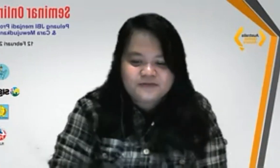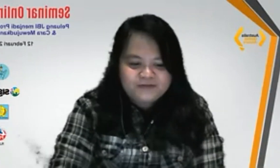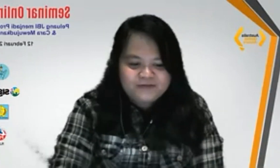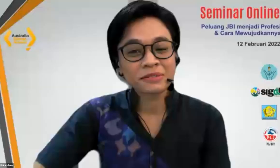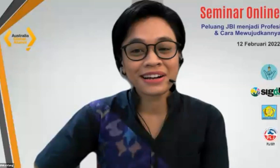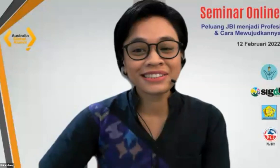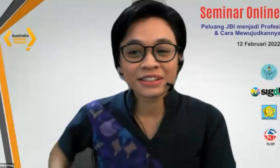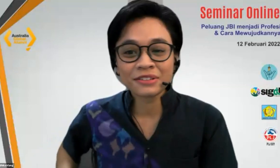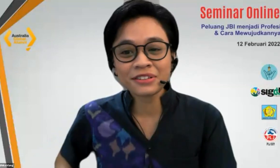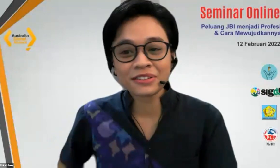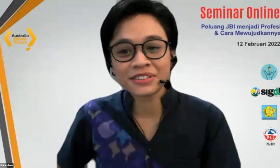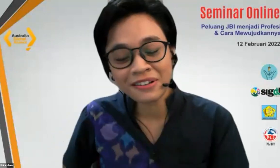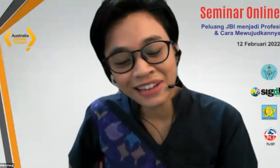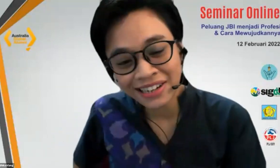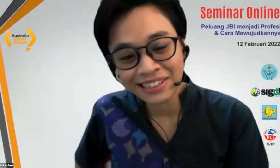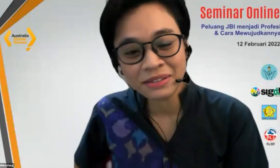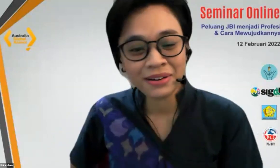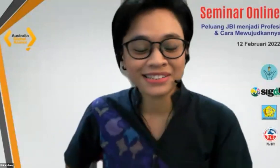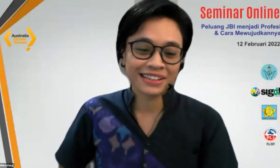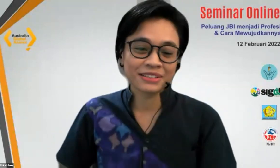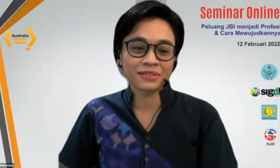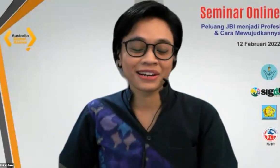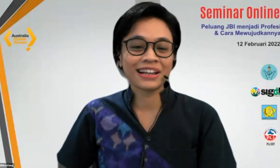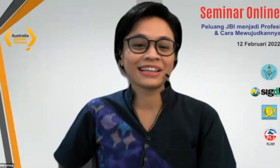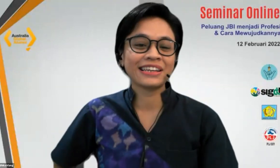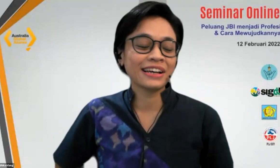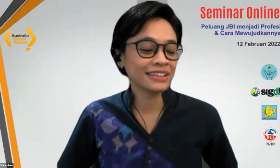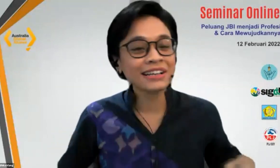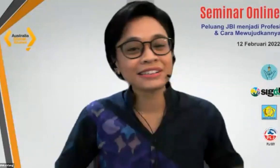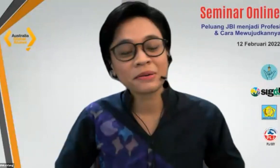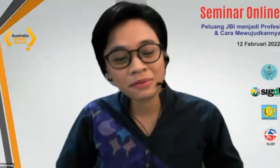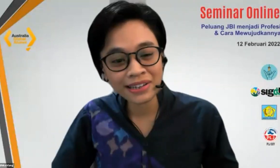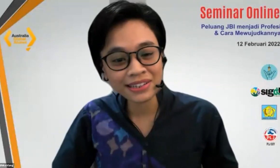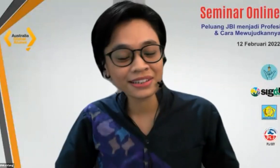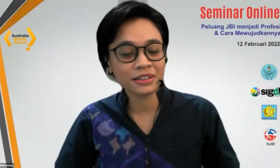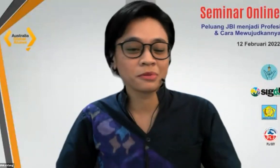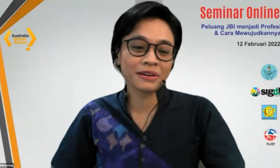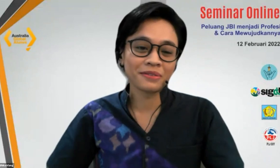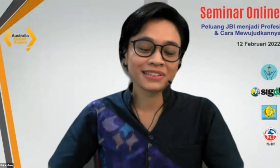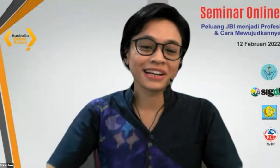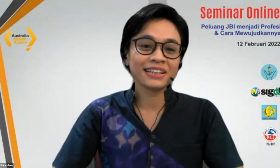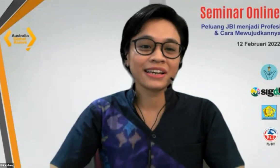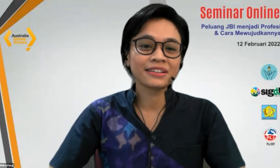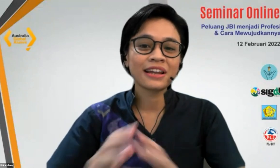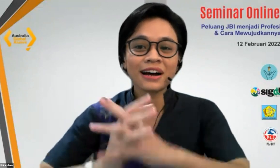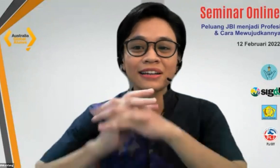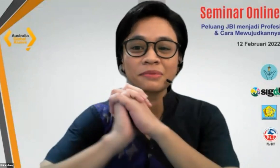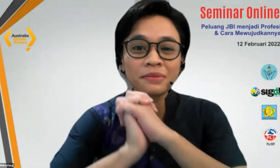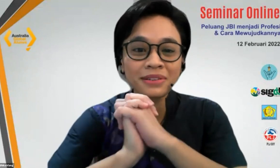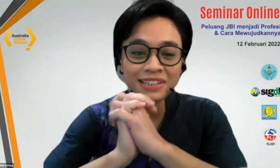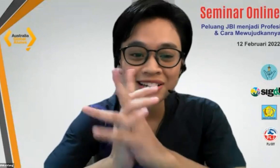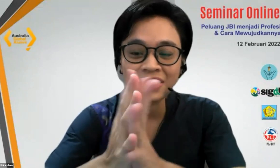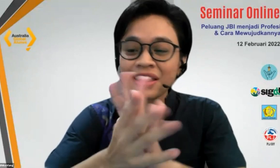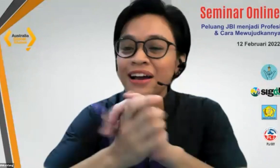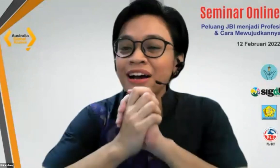ya terima kasih untuk Saudari Ini masa Fals perkenalannya kawat pagi Ibu dan Bapak sekalian a